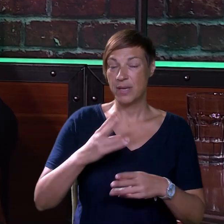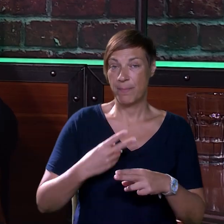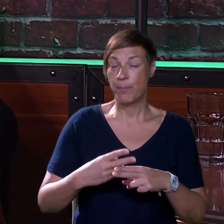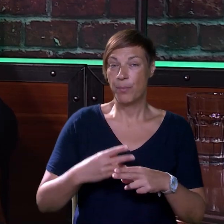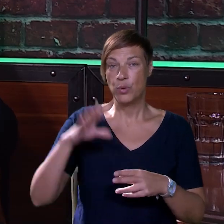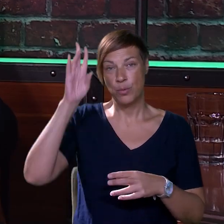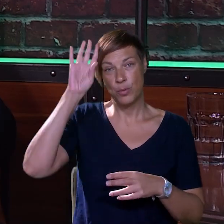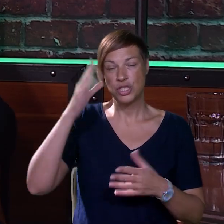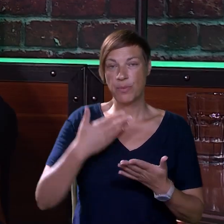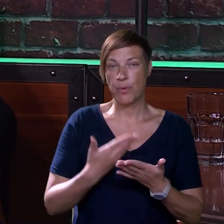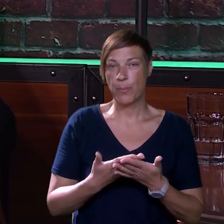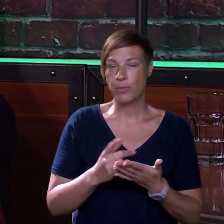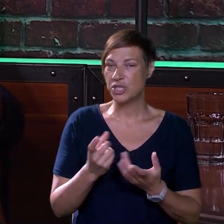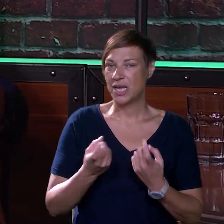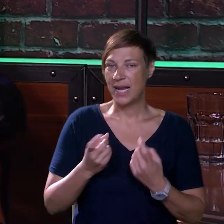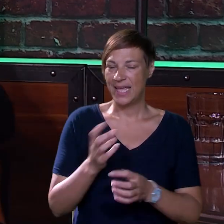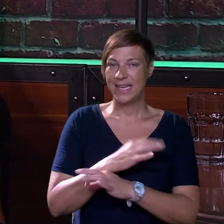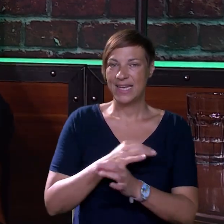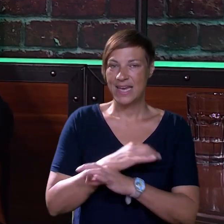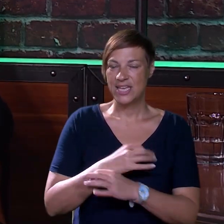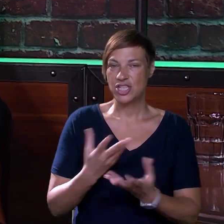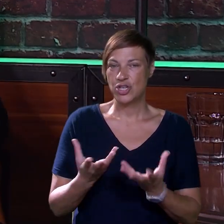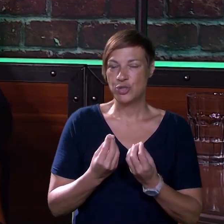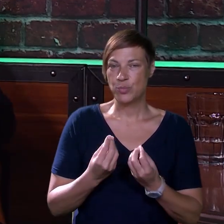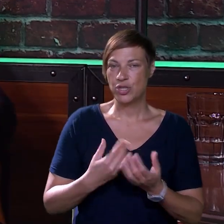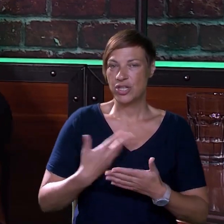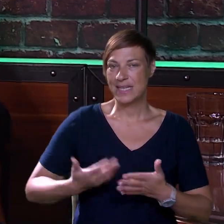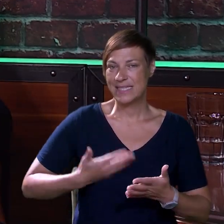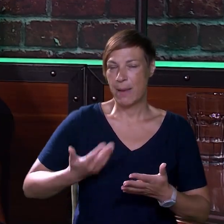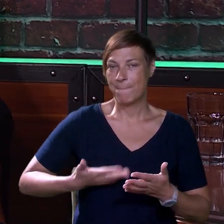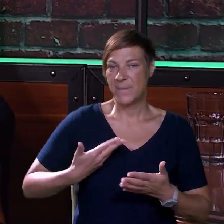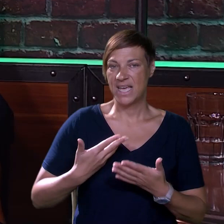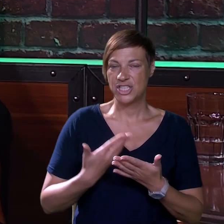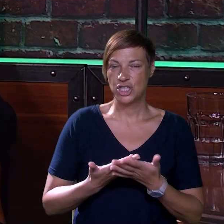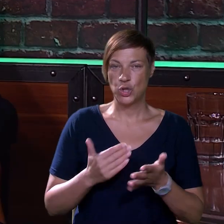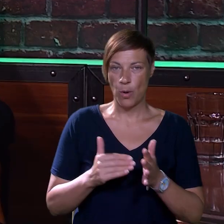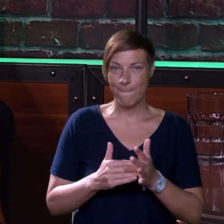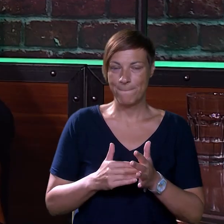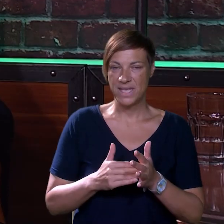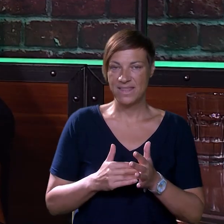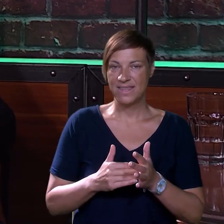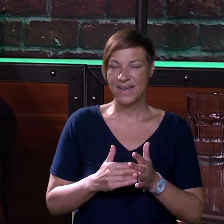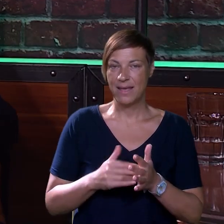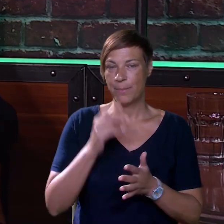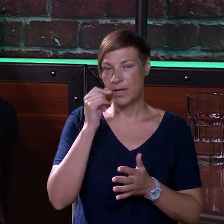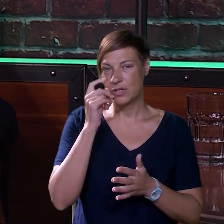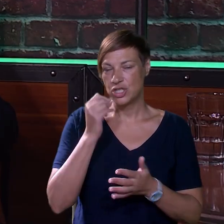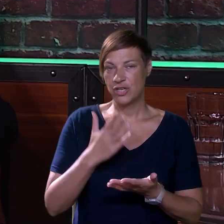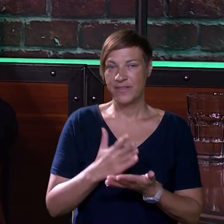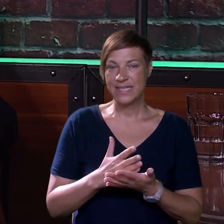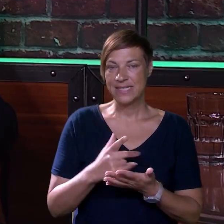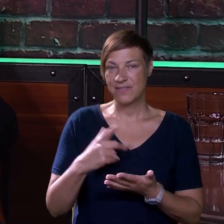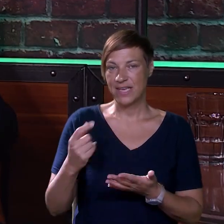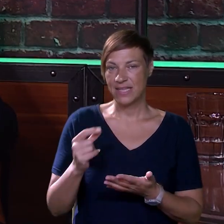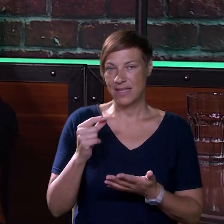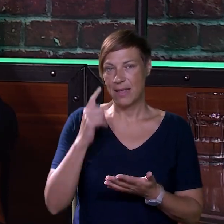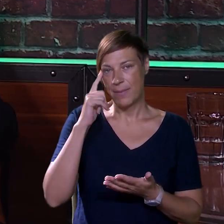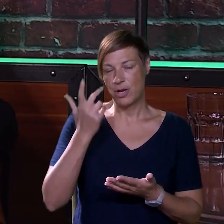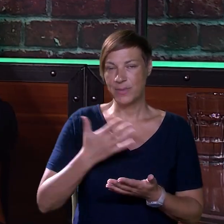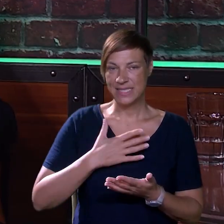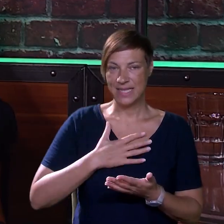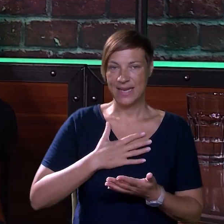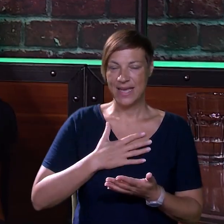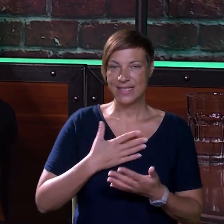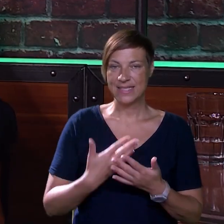toga napraviti, ali nažalost puno njih dolazi sve mlađi i mlađi i to bi trebao bi čovjek svaki dan da malo misli na